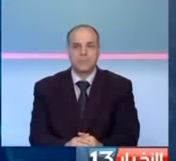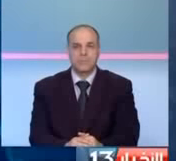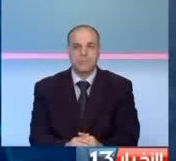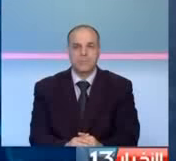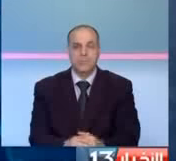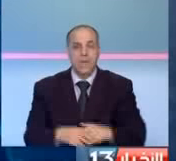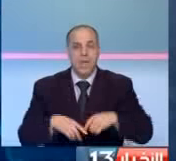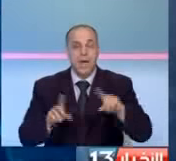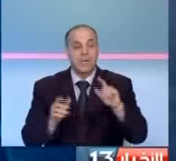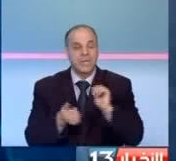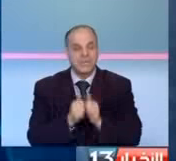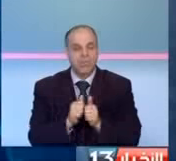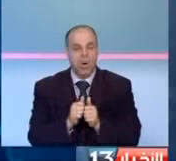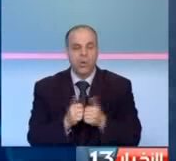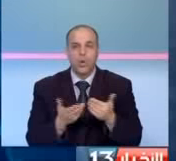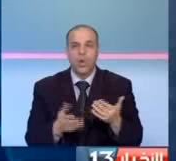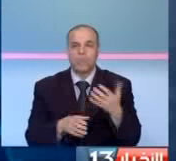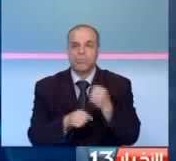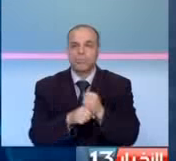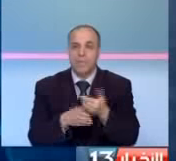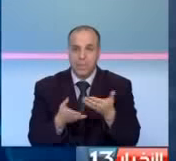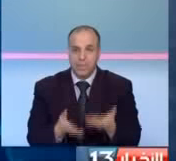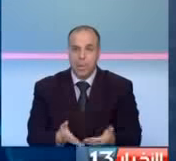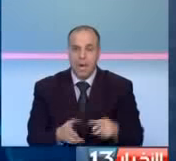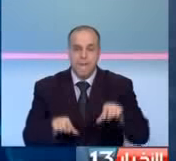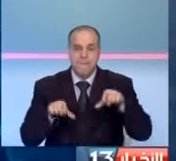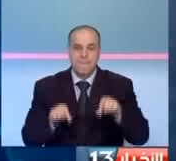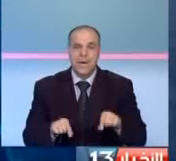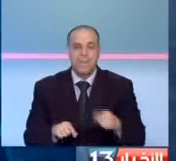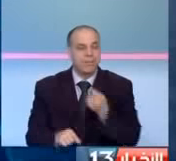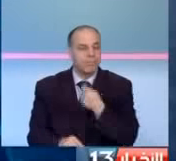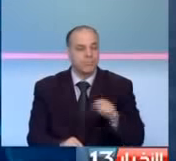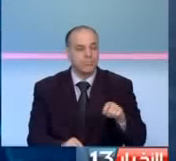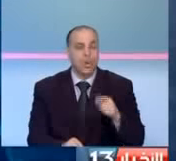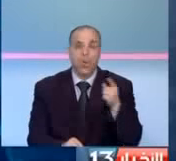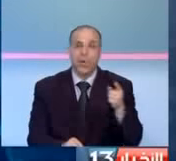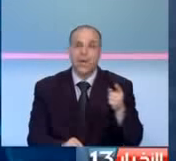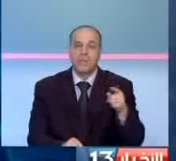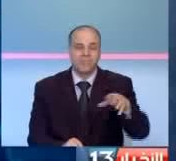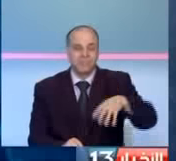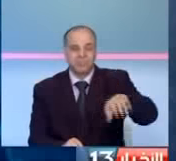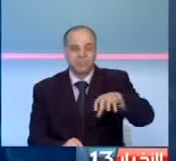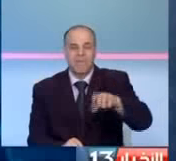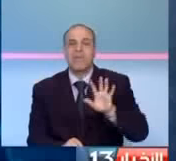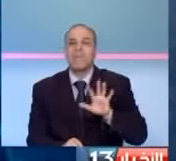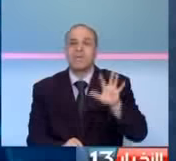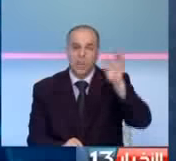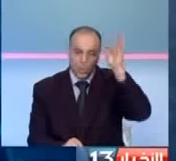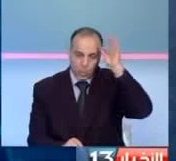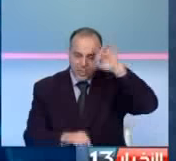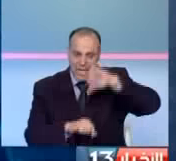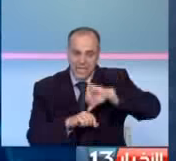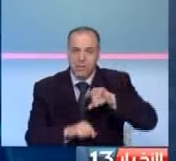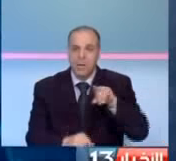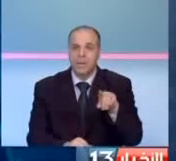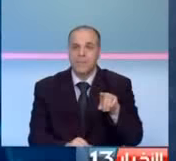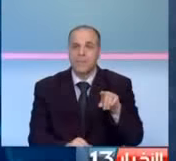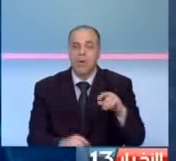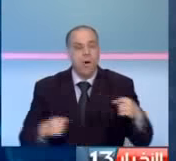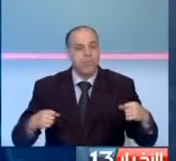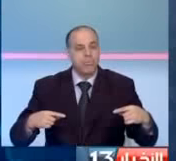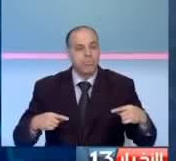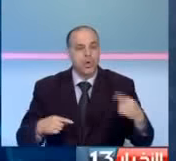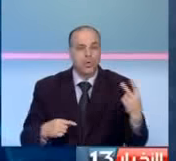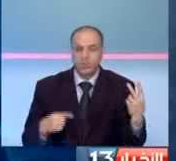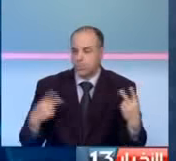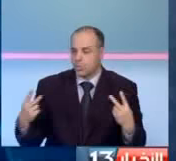إلى أخبار الرياضة، حيث يحتضن حاليا ملعب التنس الرئيسي بالحي الرياضي بالمنزه بتونس العاصمة مباراة